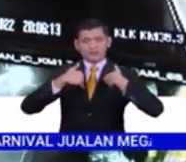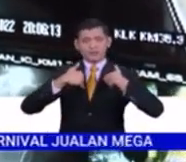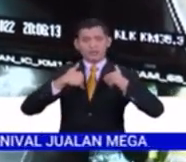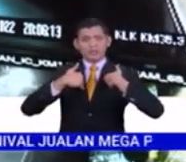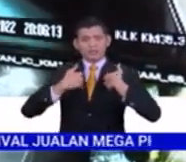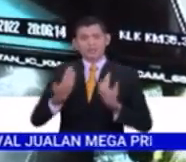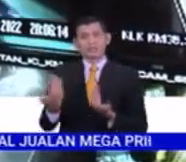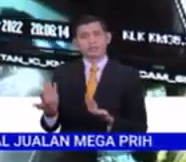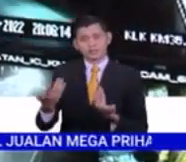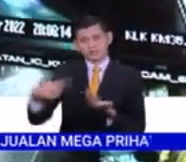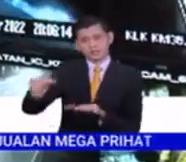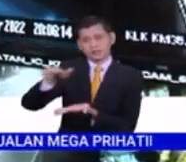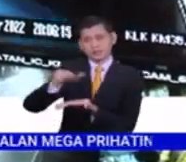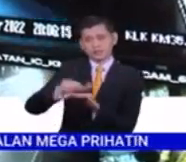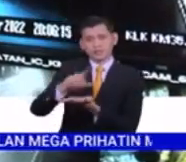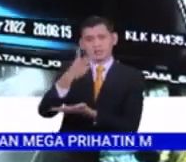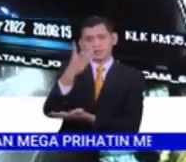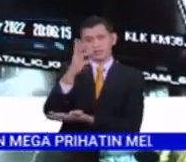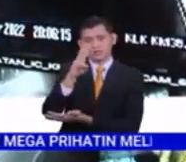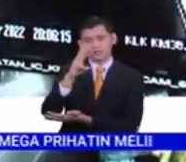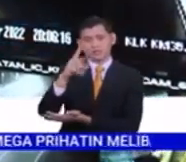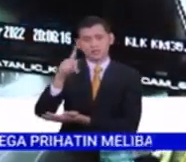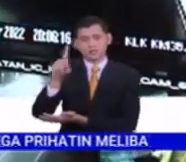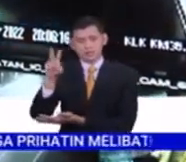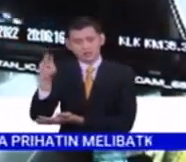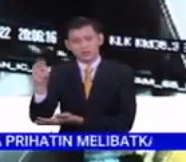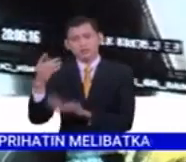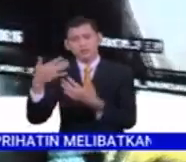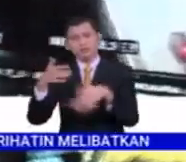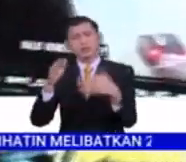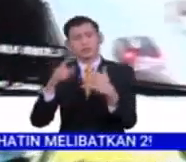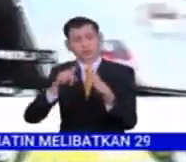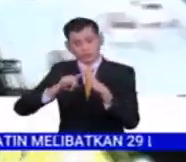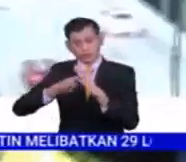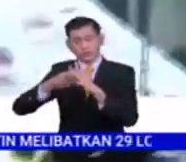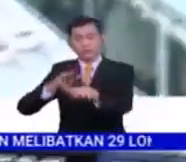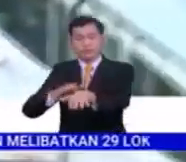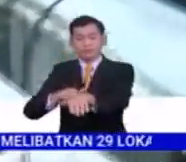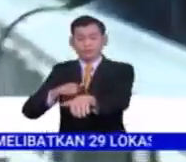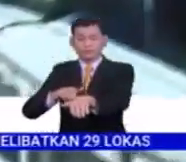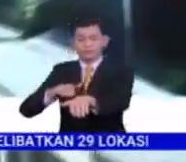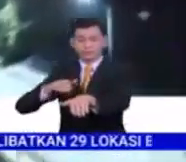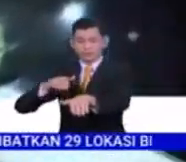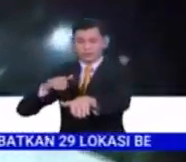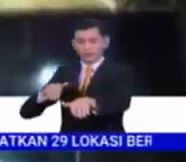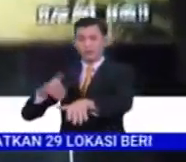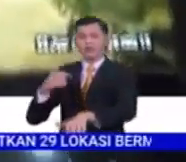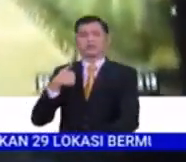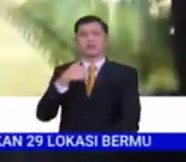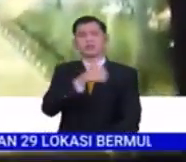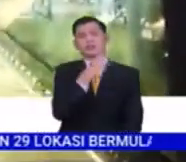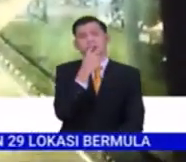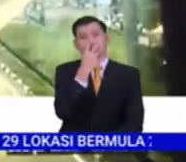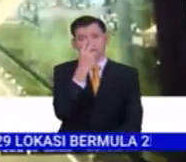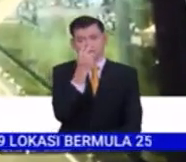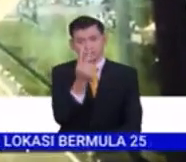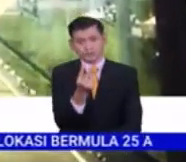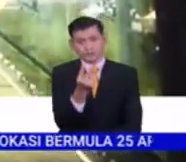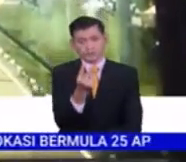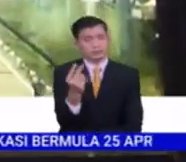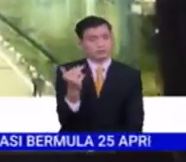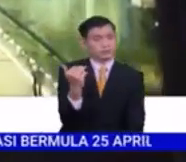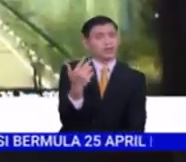16 KM majalahnya dana kita terus karena kepakarannya di sebelah sini